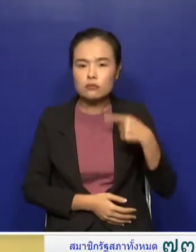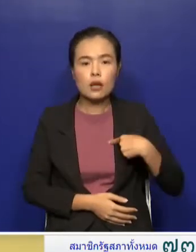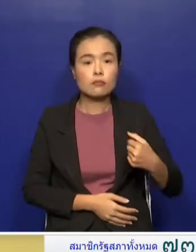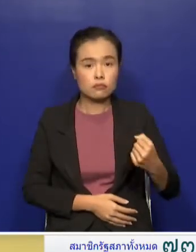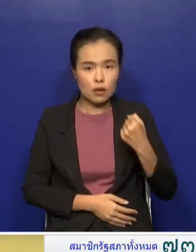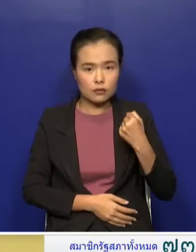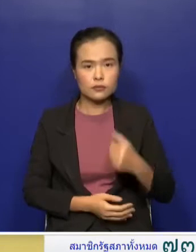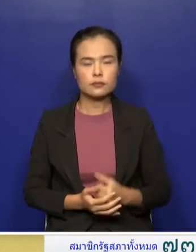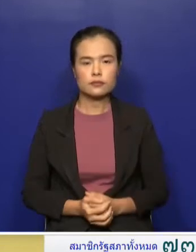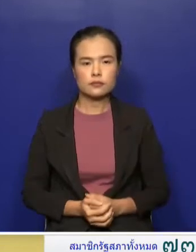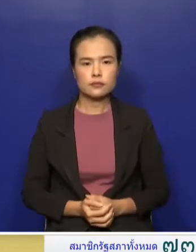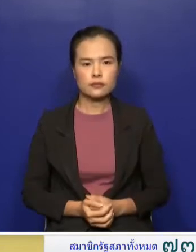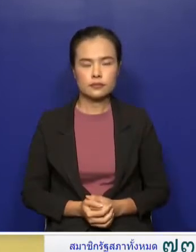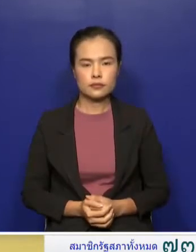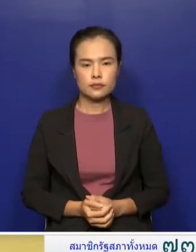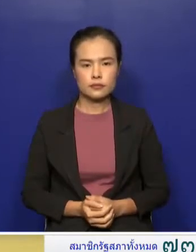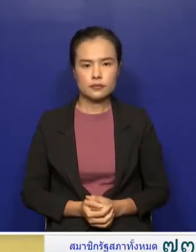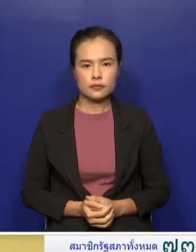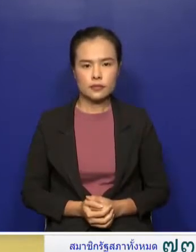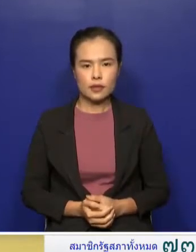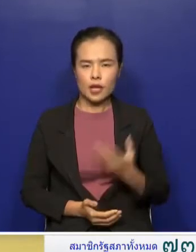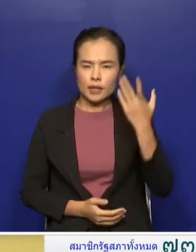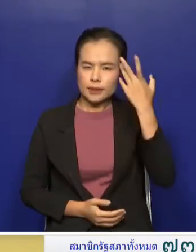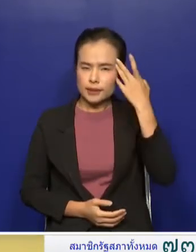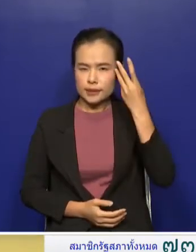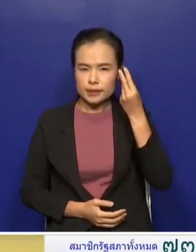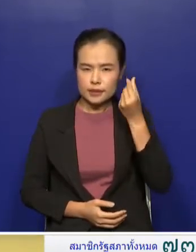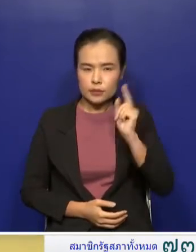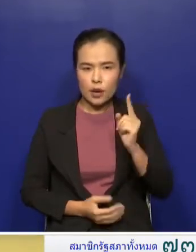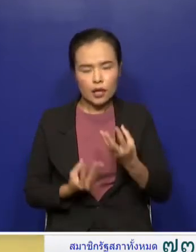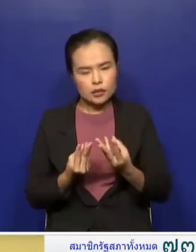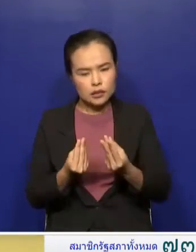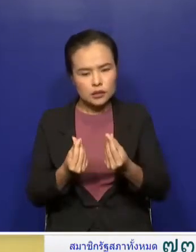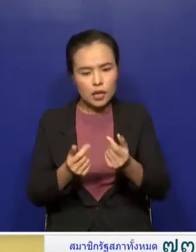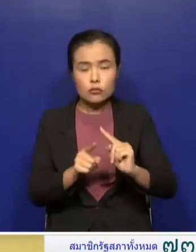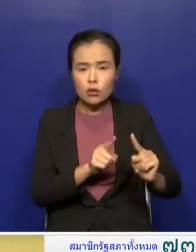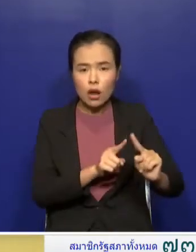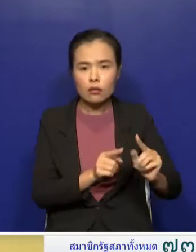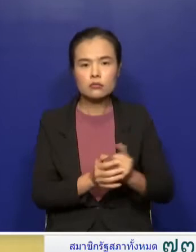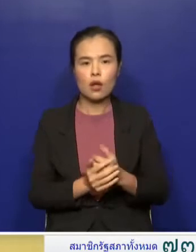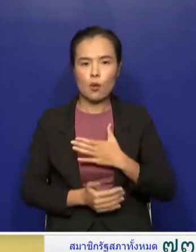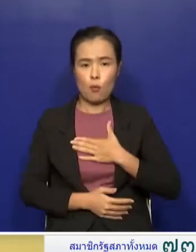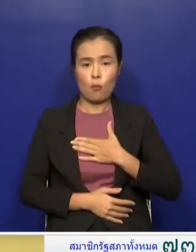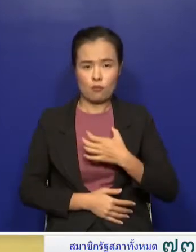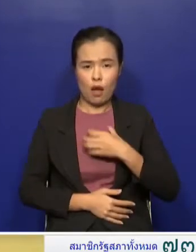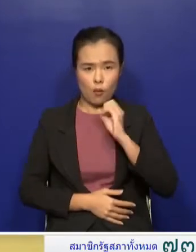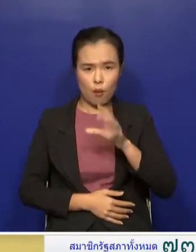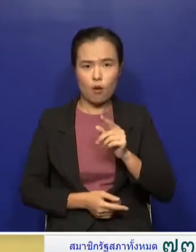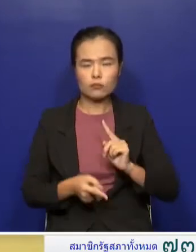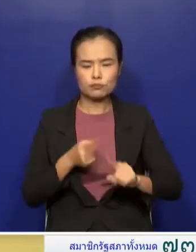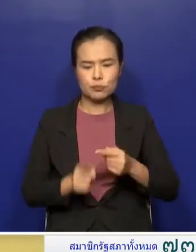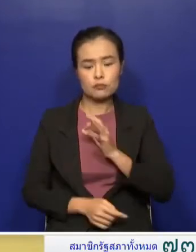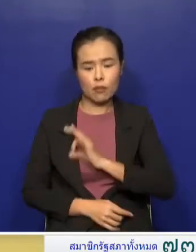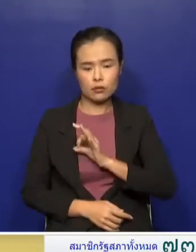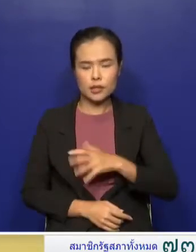มากผมกำลังครับจะวิตกหรือไม่จะรอบคอบหรือละเอียดเกินงามหรือไม่ผมอยากกลับเรียนเพื่อนสมาชิกให้สบายใจ